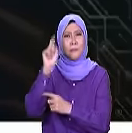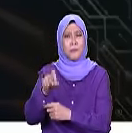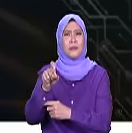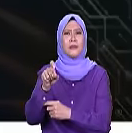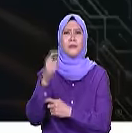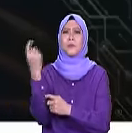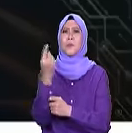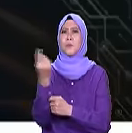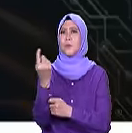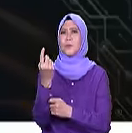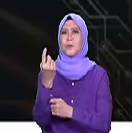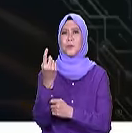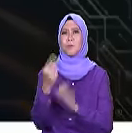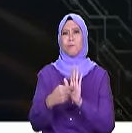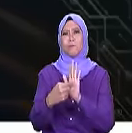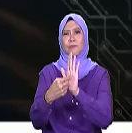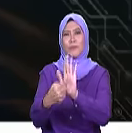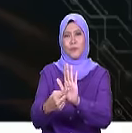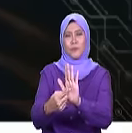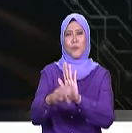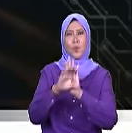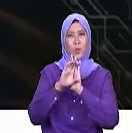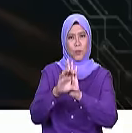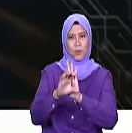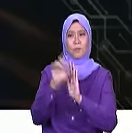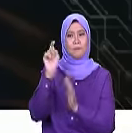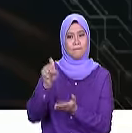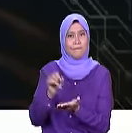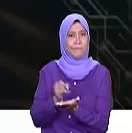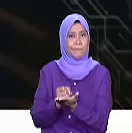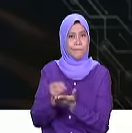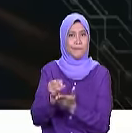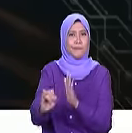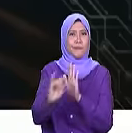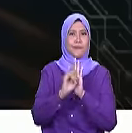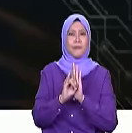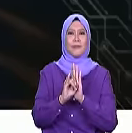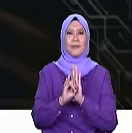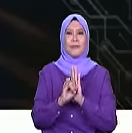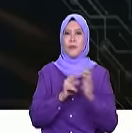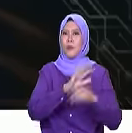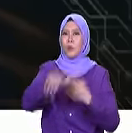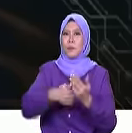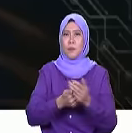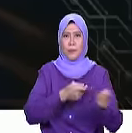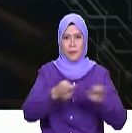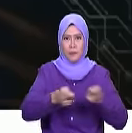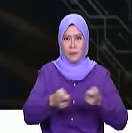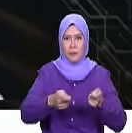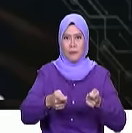sentiasa mencerminkan nilai integriti dalam semua tindakan, sama